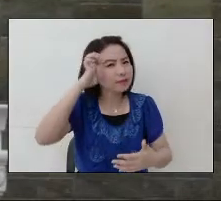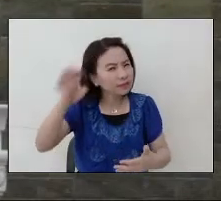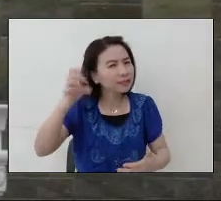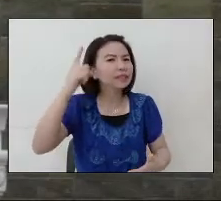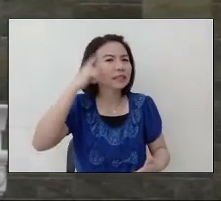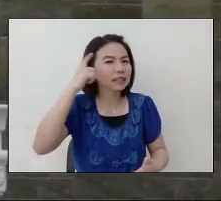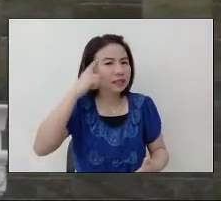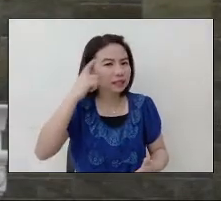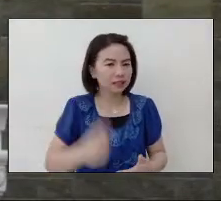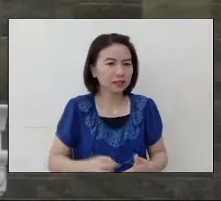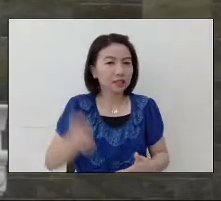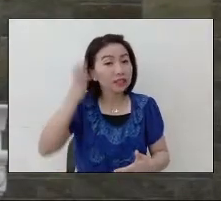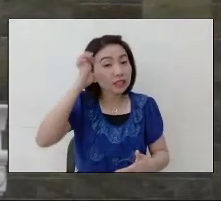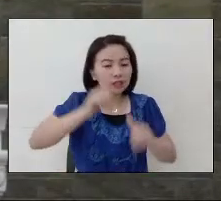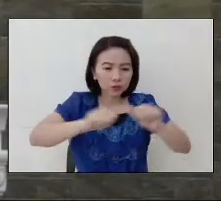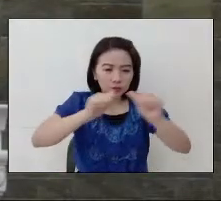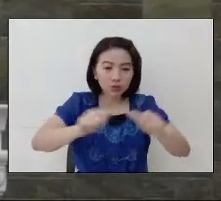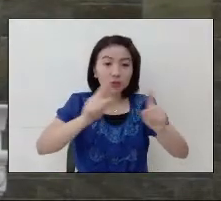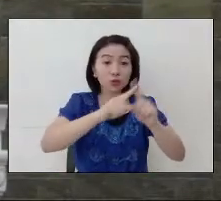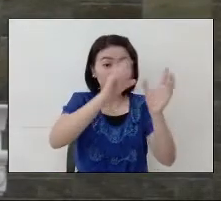Kristiyano, yan lamang po yung